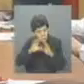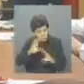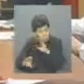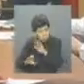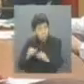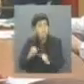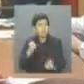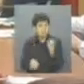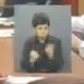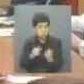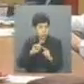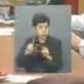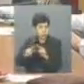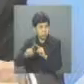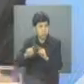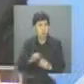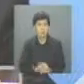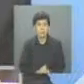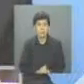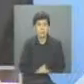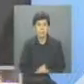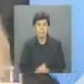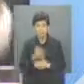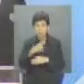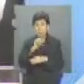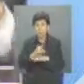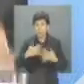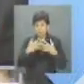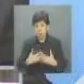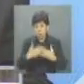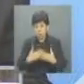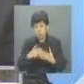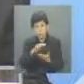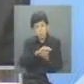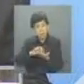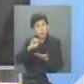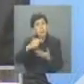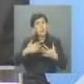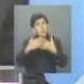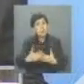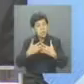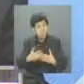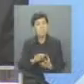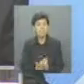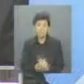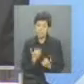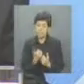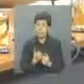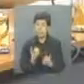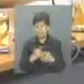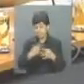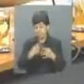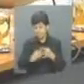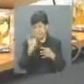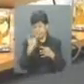ค่ะประธานกลุ่มอุตสาหกรรมยานยนต์สภาอุตสาหกรรมแห่งประเทศไทยยอมรับว่าไตรมาสแรกในปีนี้ยัง